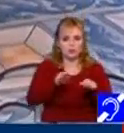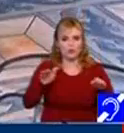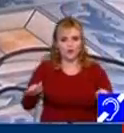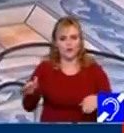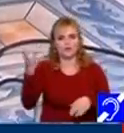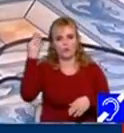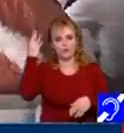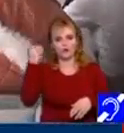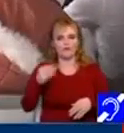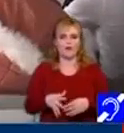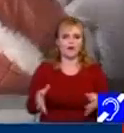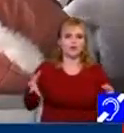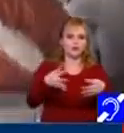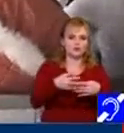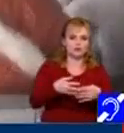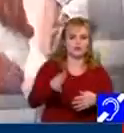din Republica Moldova.